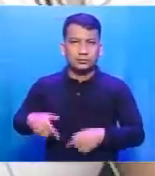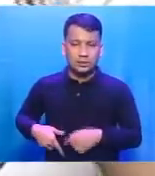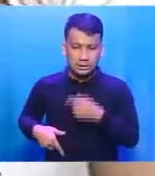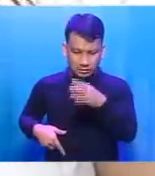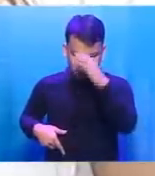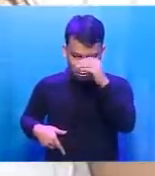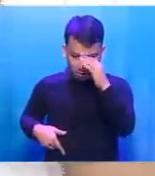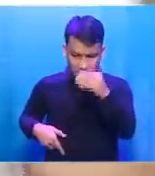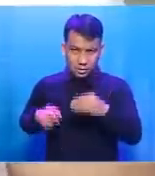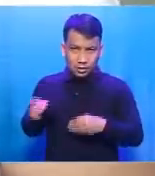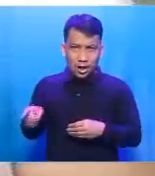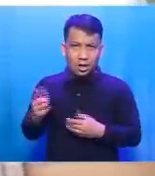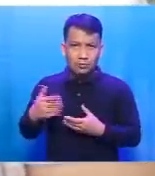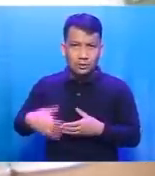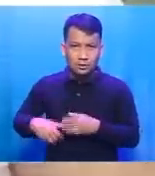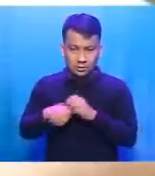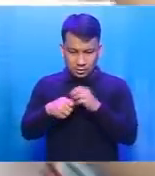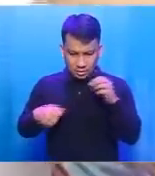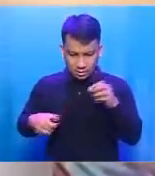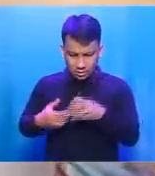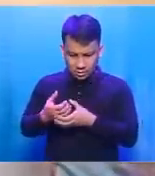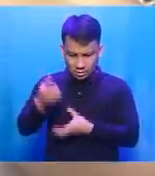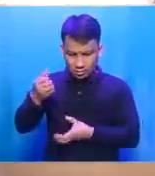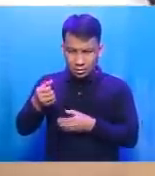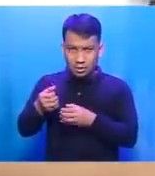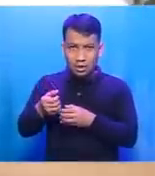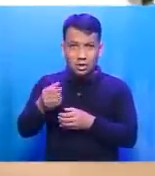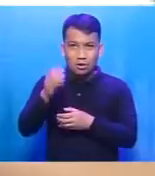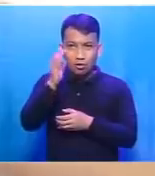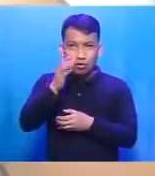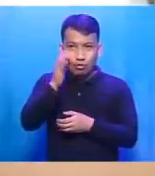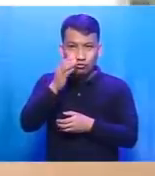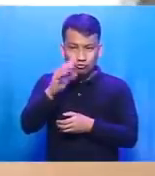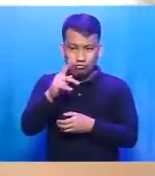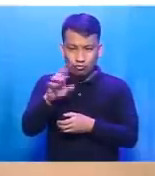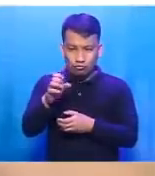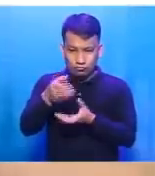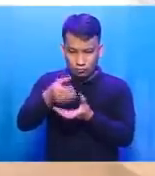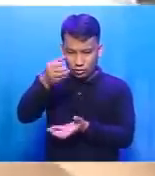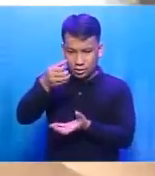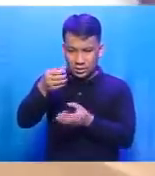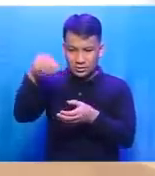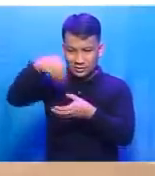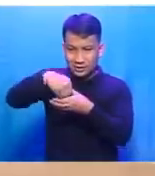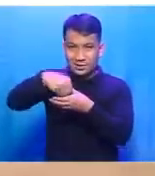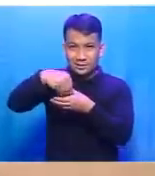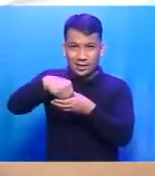naglabas yung lalaki na may dala siyang coke mismo, ang laman niya,